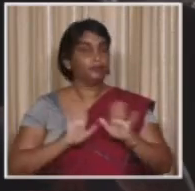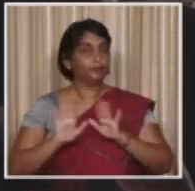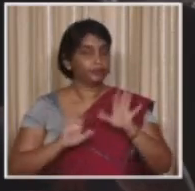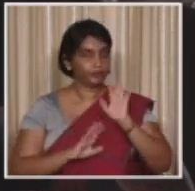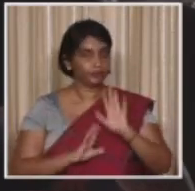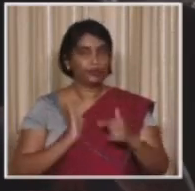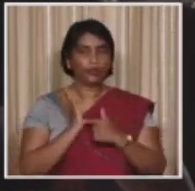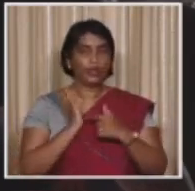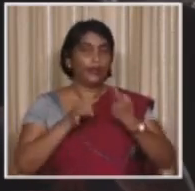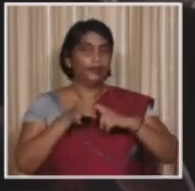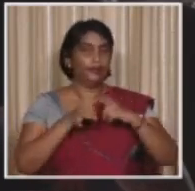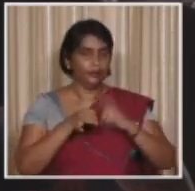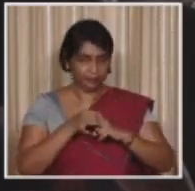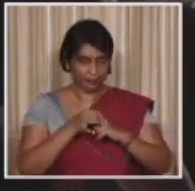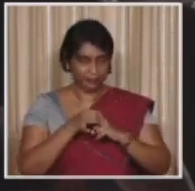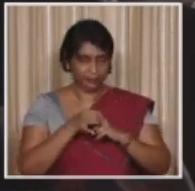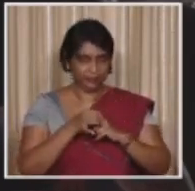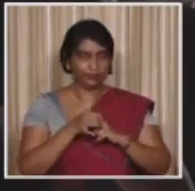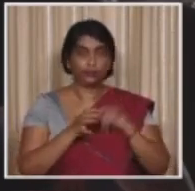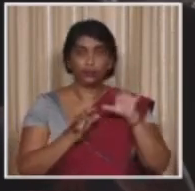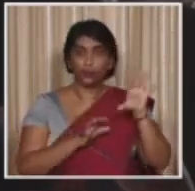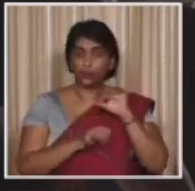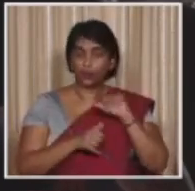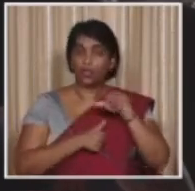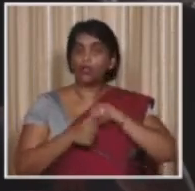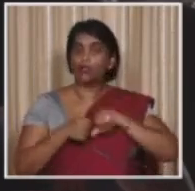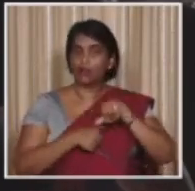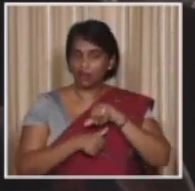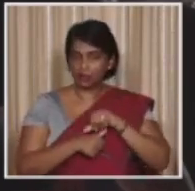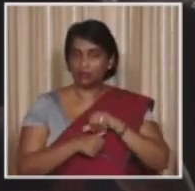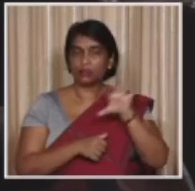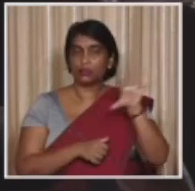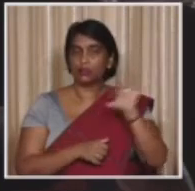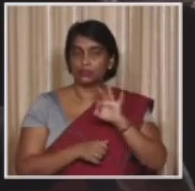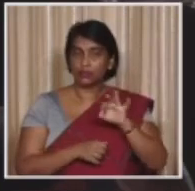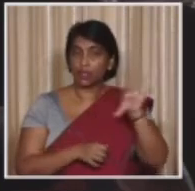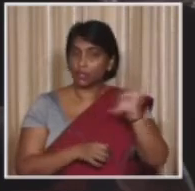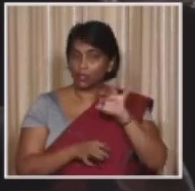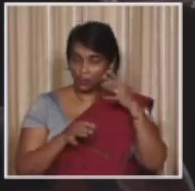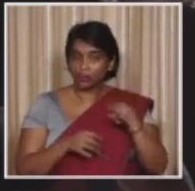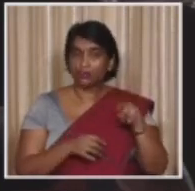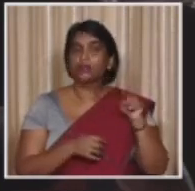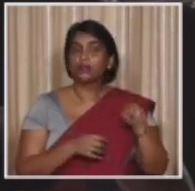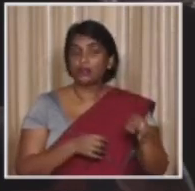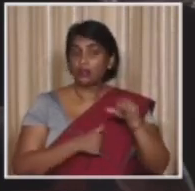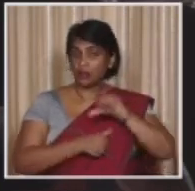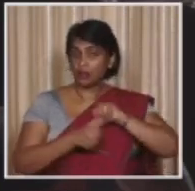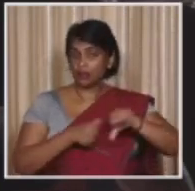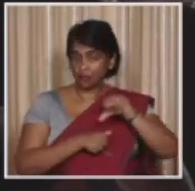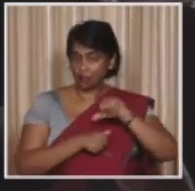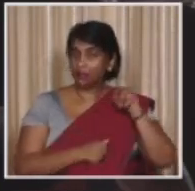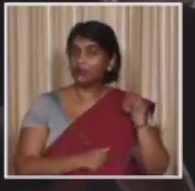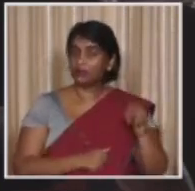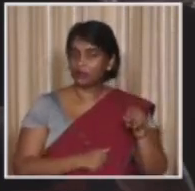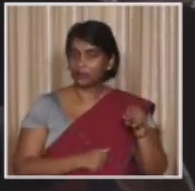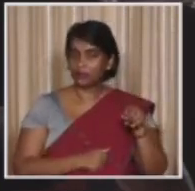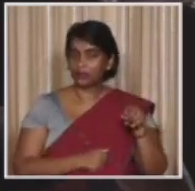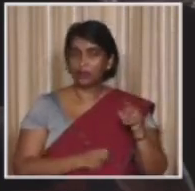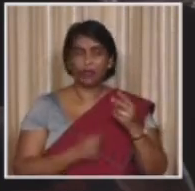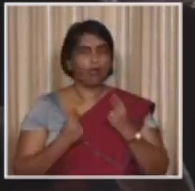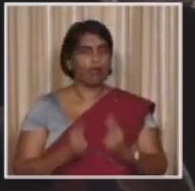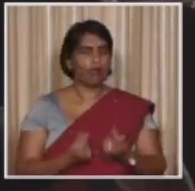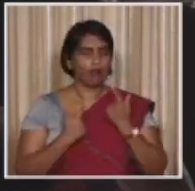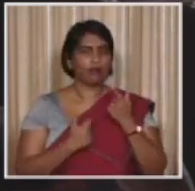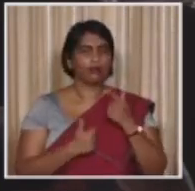සඳහා ටෙන්ඩර් ක්‍රමයකට තෝරගත් ආයතනයක් තේරෙනවා. තේරුණාට පස්සේ ඒ ආයතනය හදිසියෙම